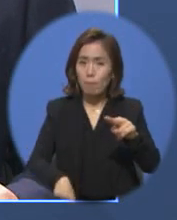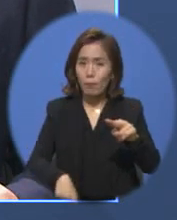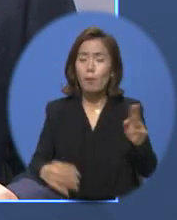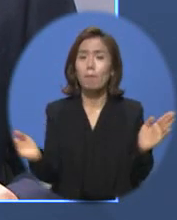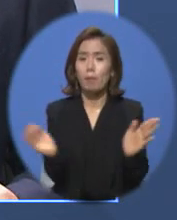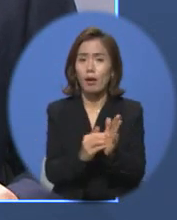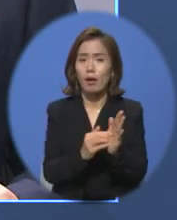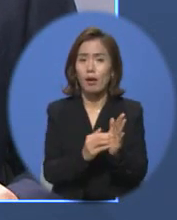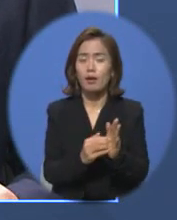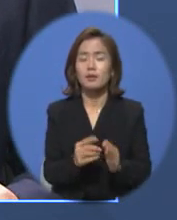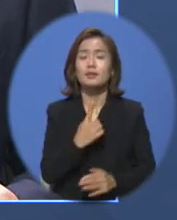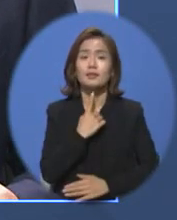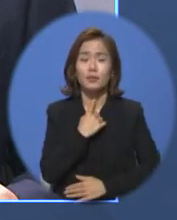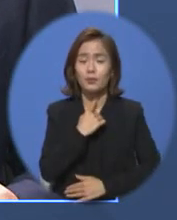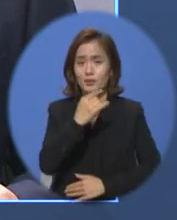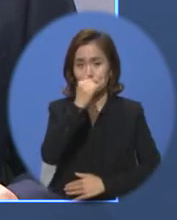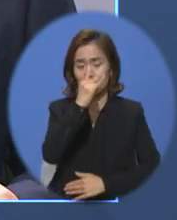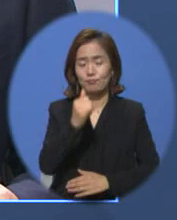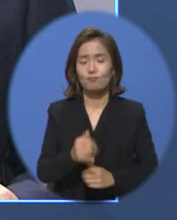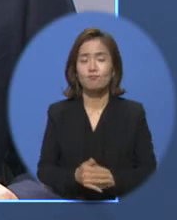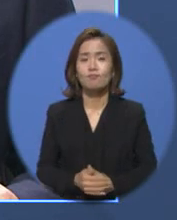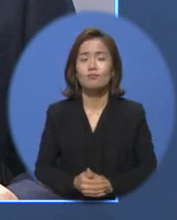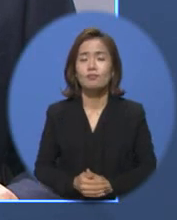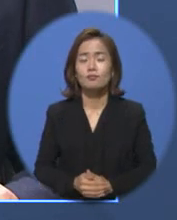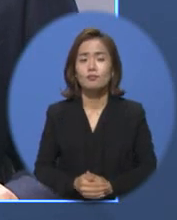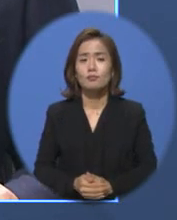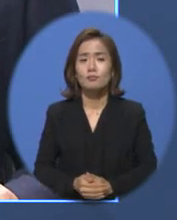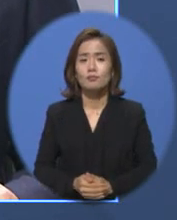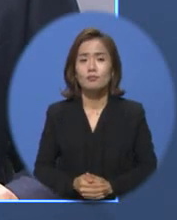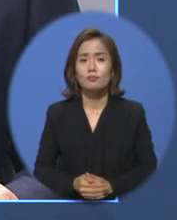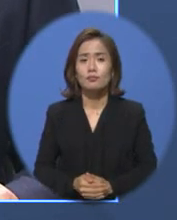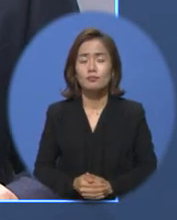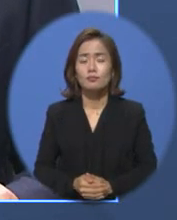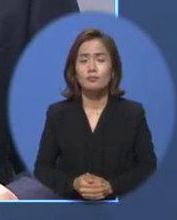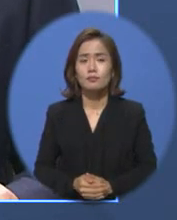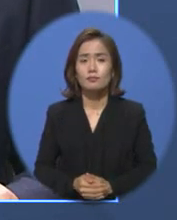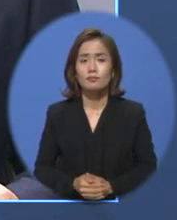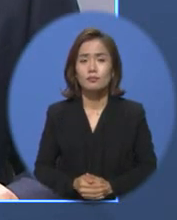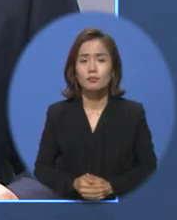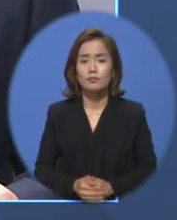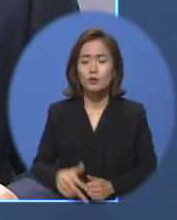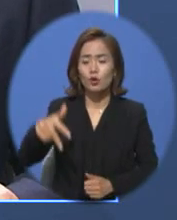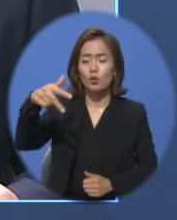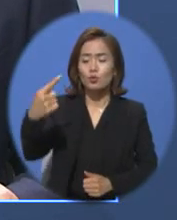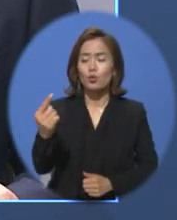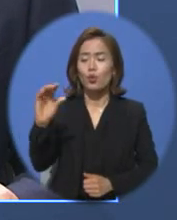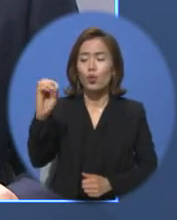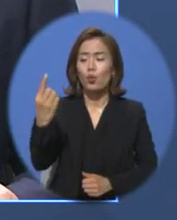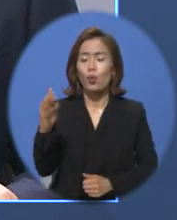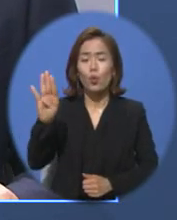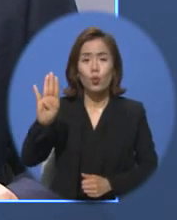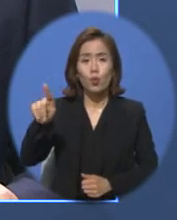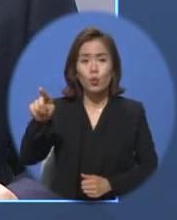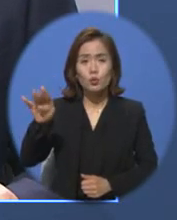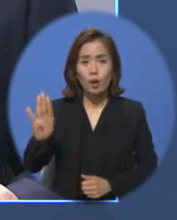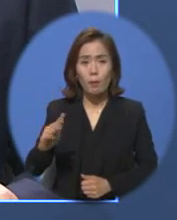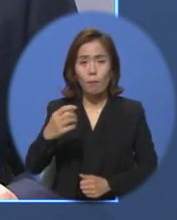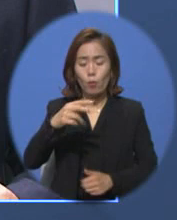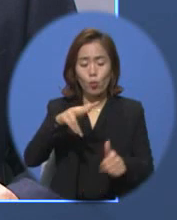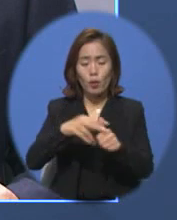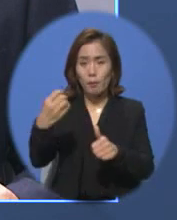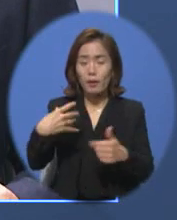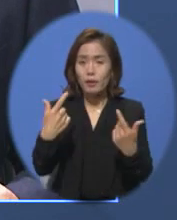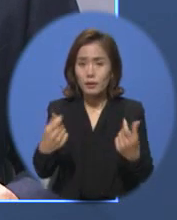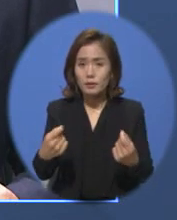정부측질의를받은직후사임했습니다. 조후보께서앞서말씀하셨듯이, 제지역구의